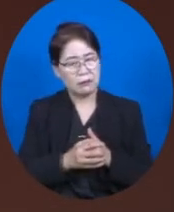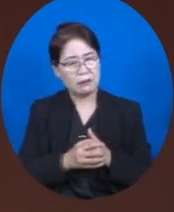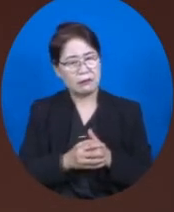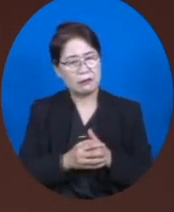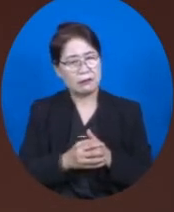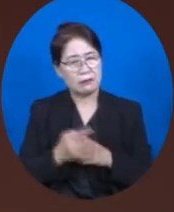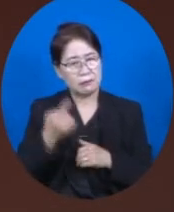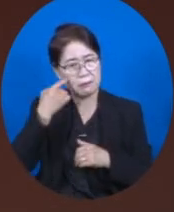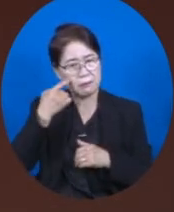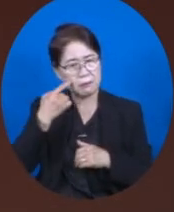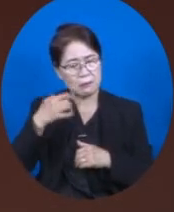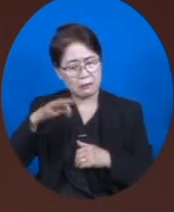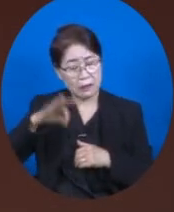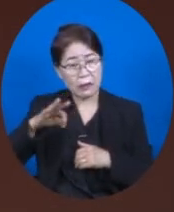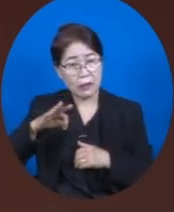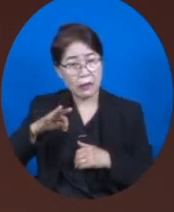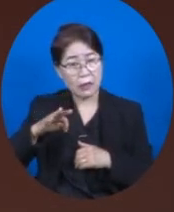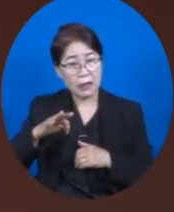보입니까